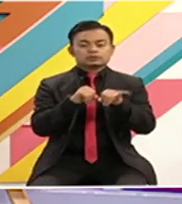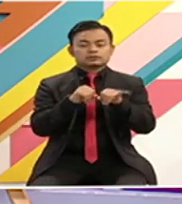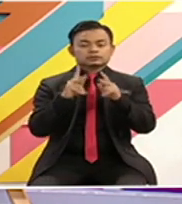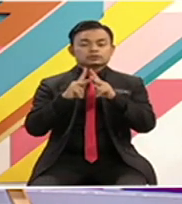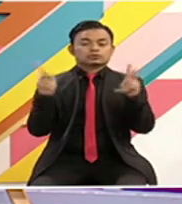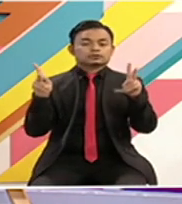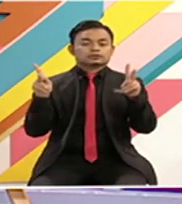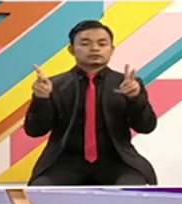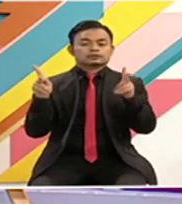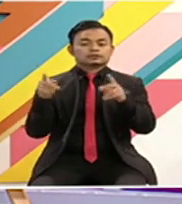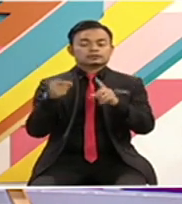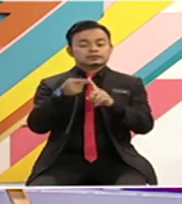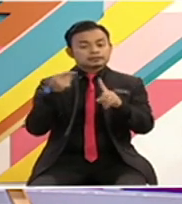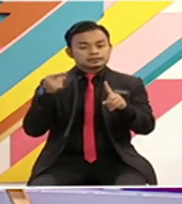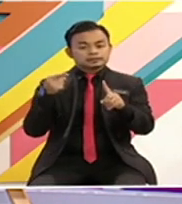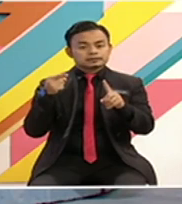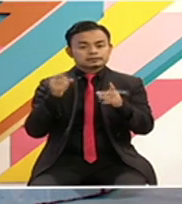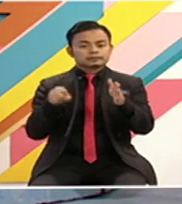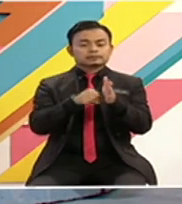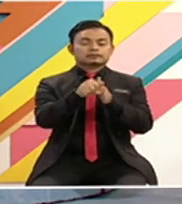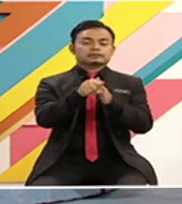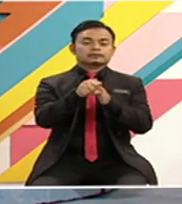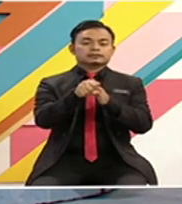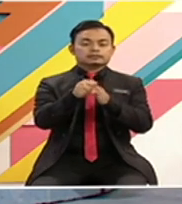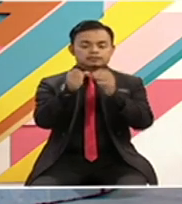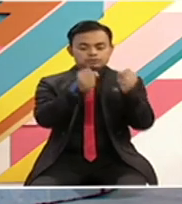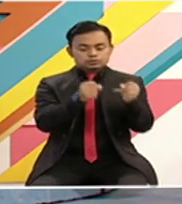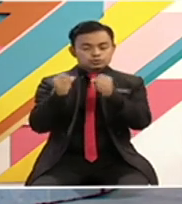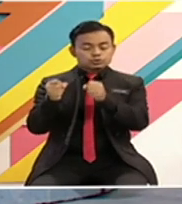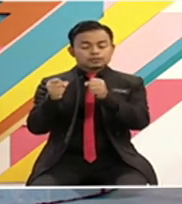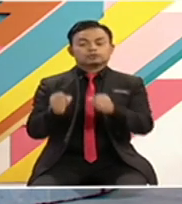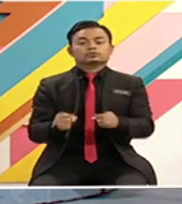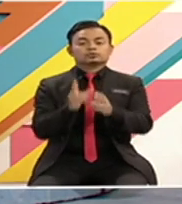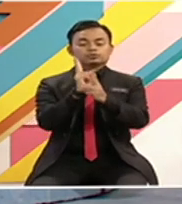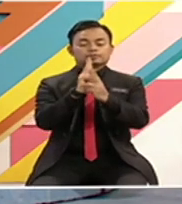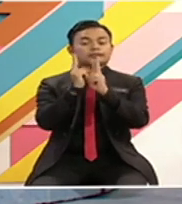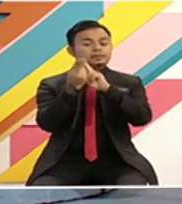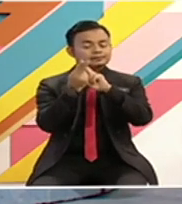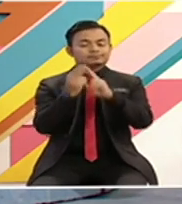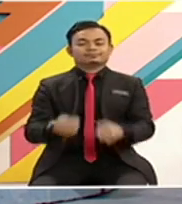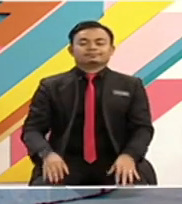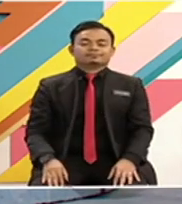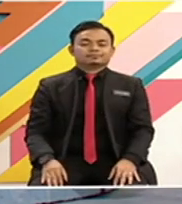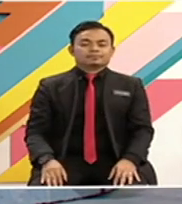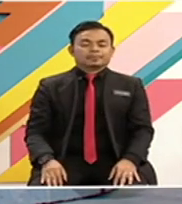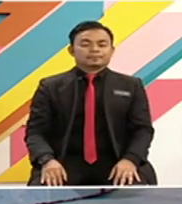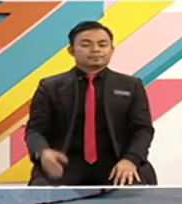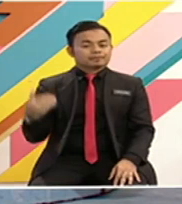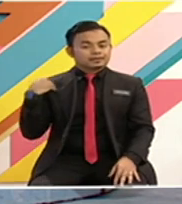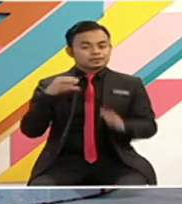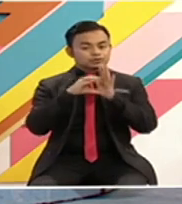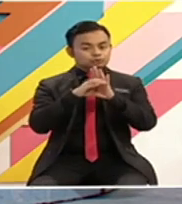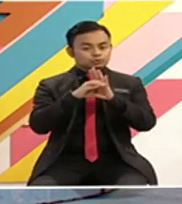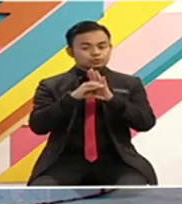gubahan tersebut Oh ada situ kita beri nampak ponselnya kita pergi kepada contoh telah disediakan Kakak di